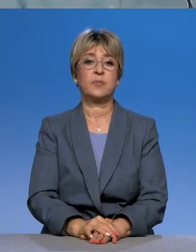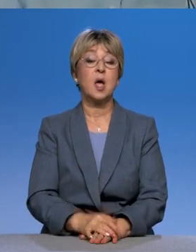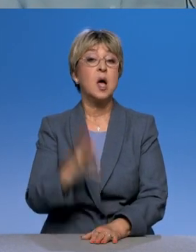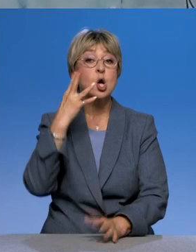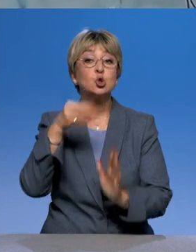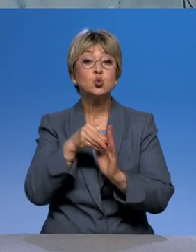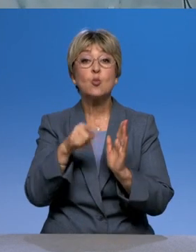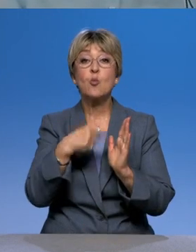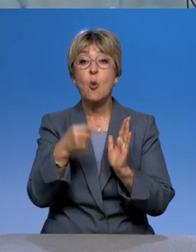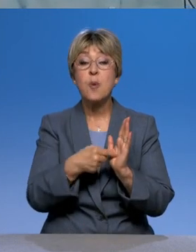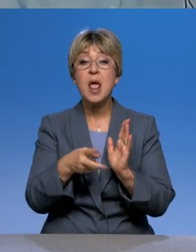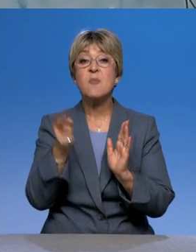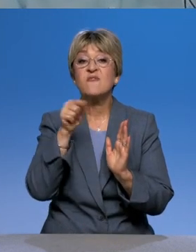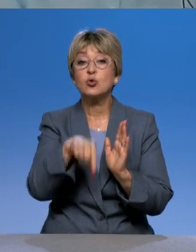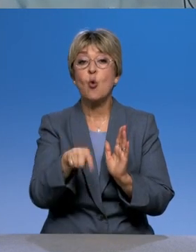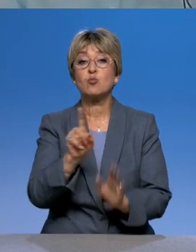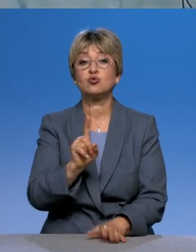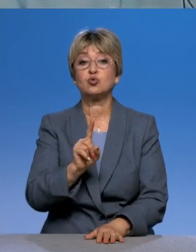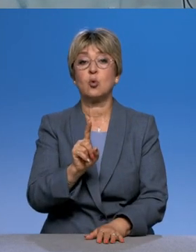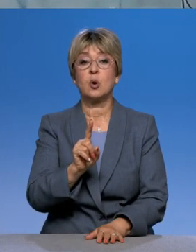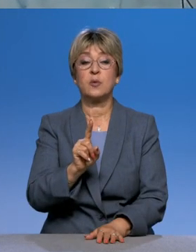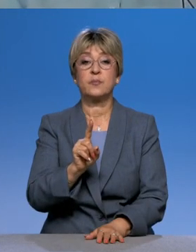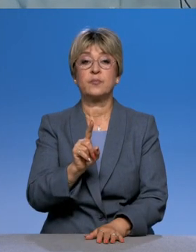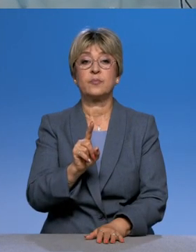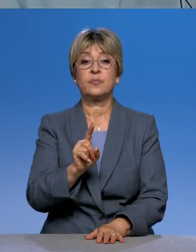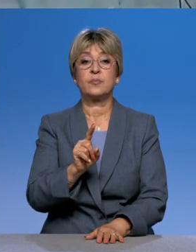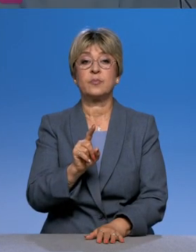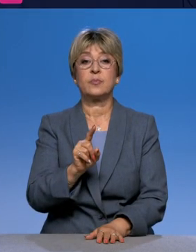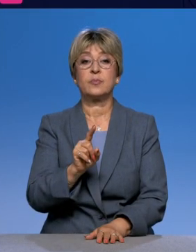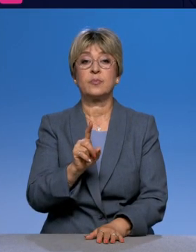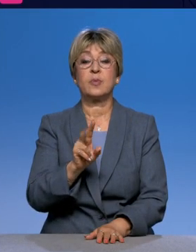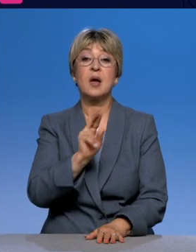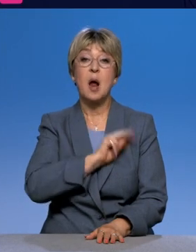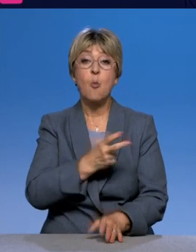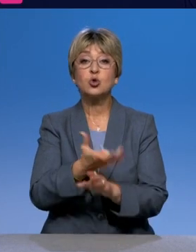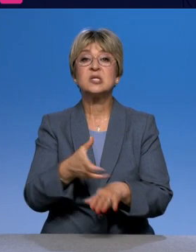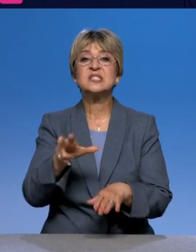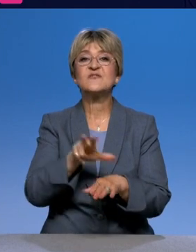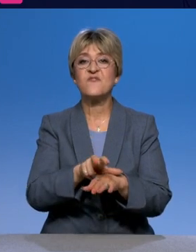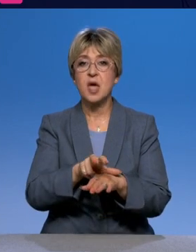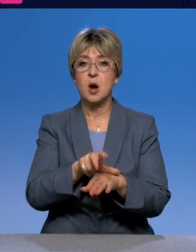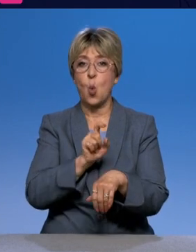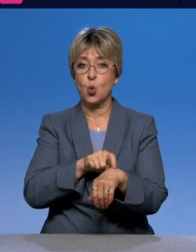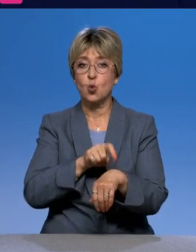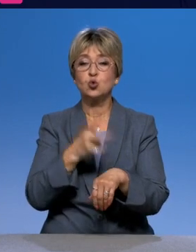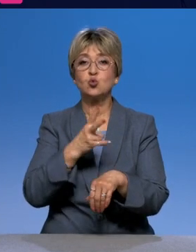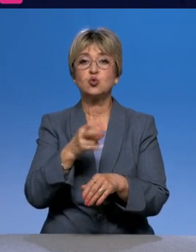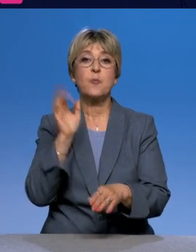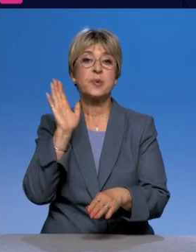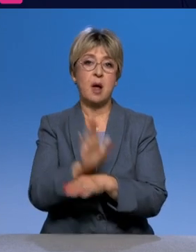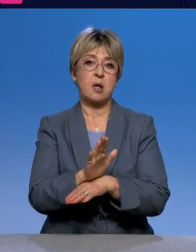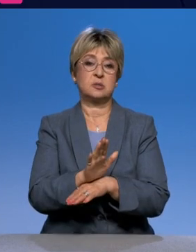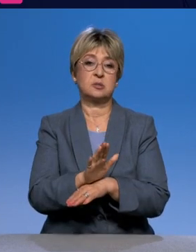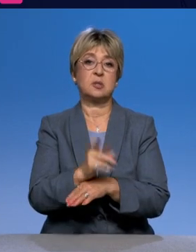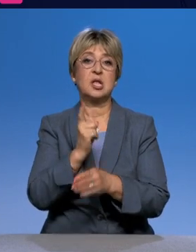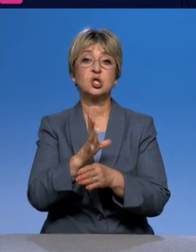в том, что понимаете, как на работу сверхурочно нужен приказ генерального директора. То есть должны быть кадровые